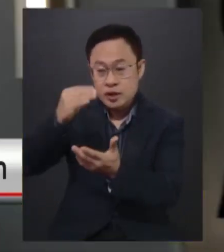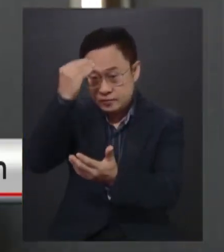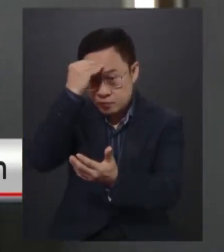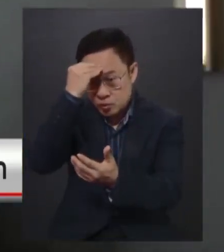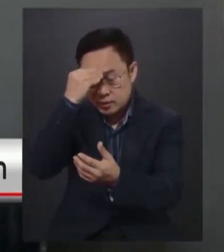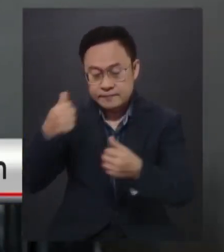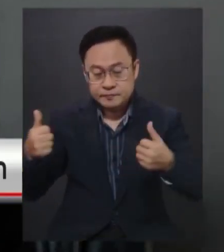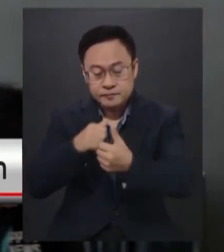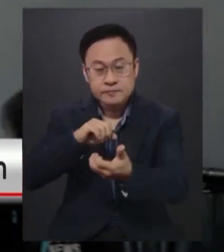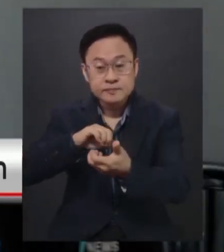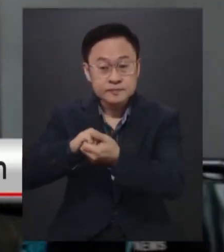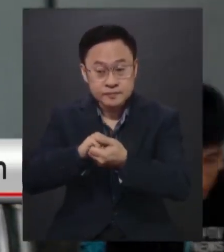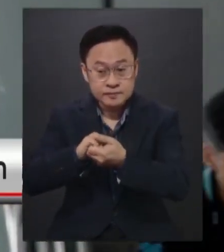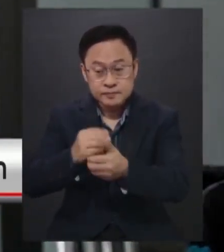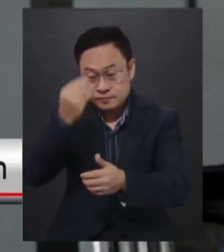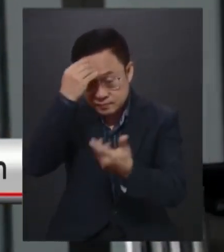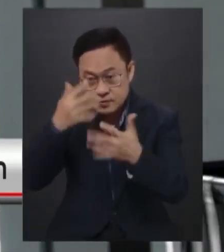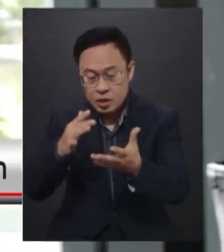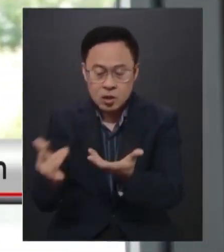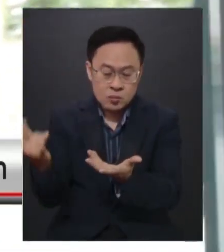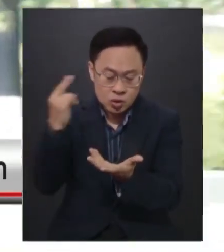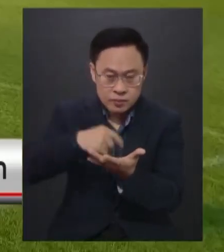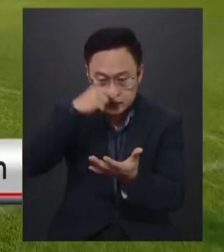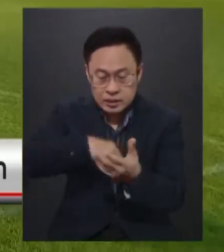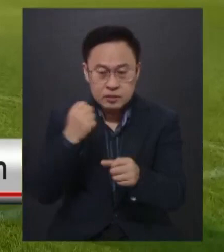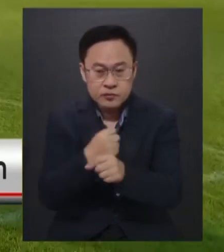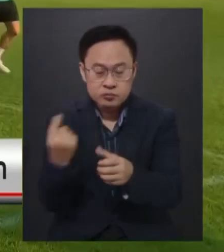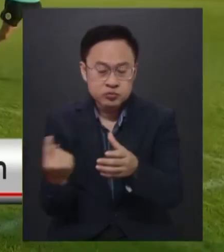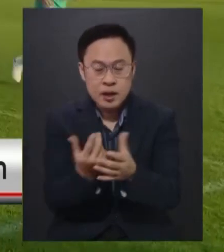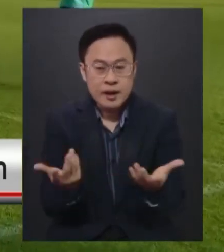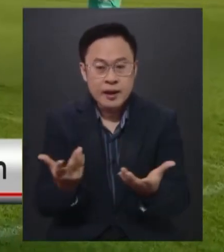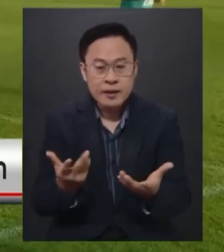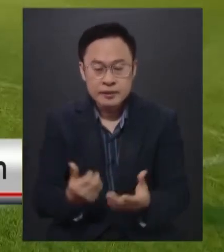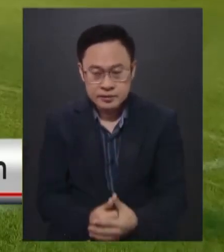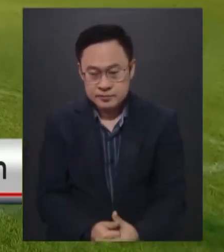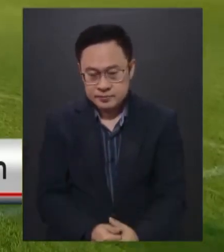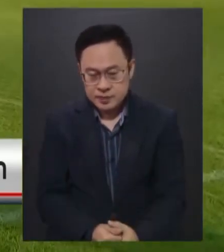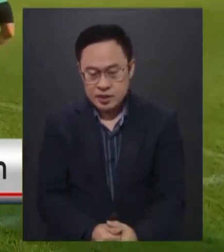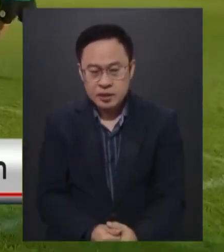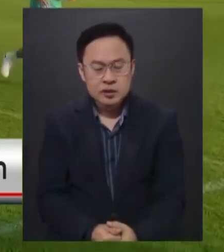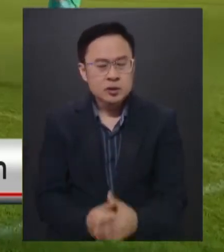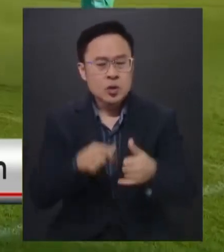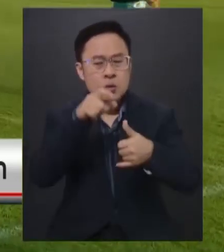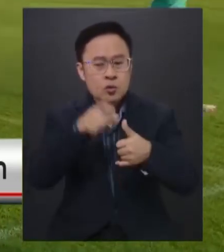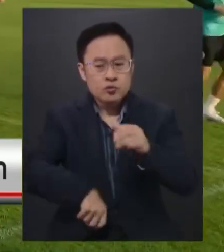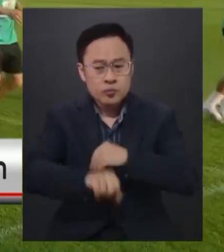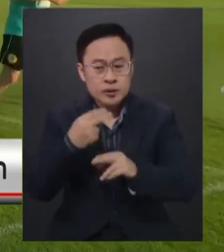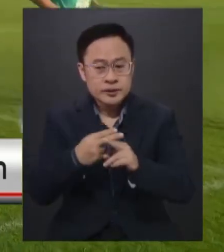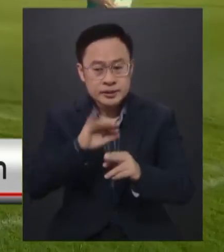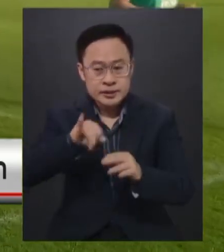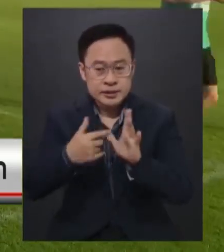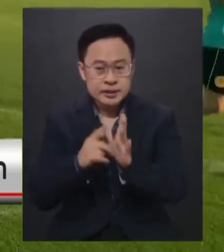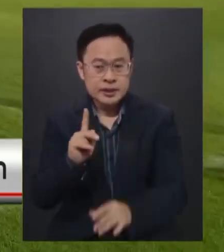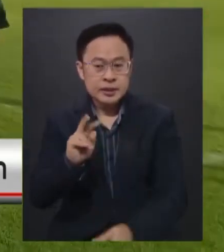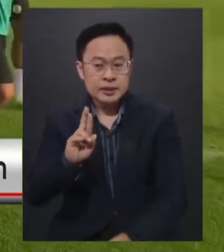ใต้การคุมทีมของมาซาอิิอิเกมแรกและเกมเดียวก่อนศึกเอเชียนคัพเลยนะฮะจักรพันธ์ไพสุวรรณเขาก็บอกว่าก็